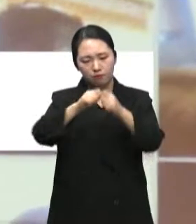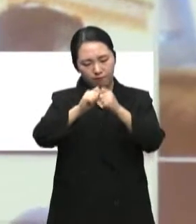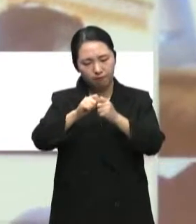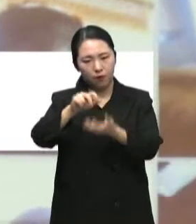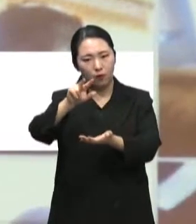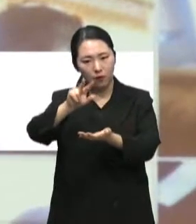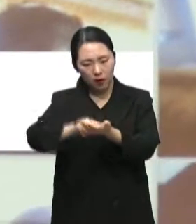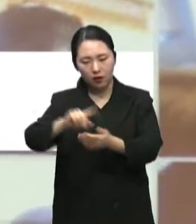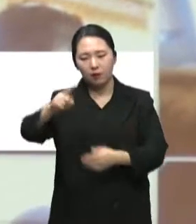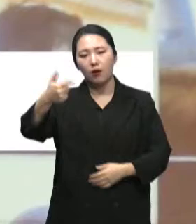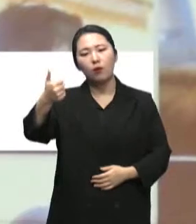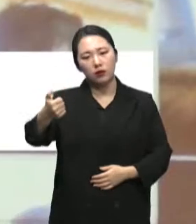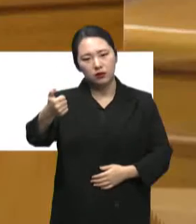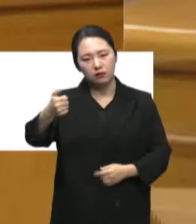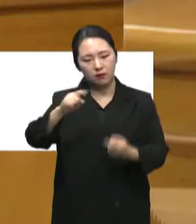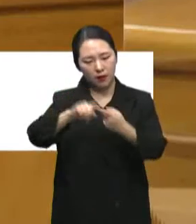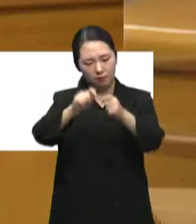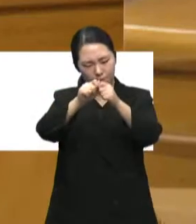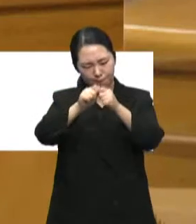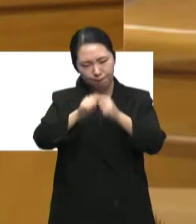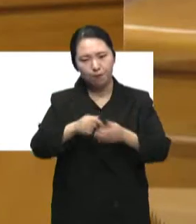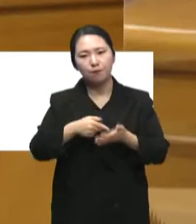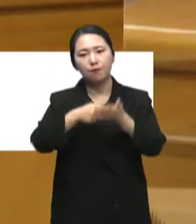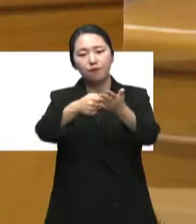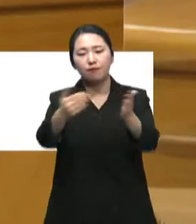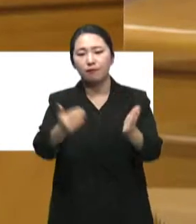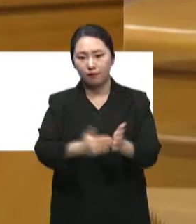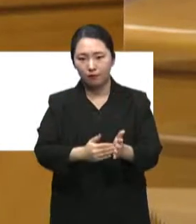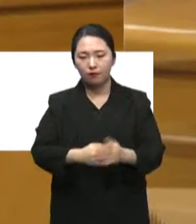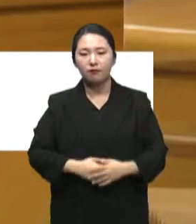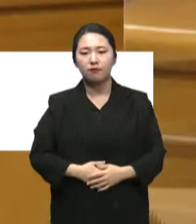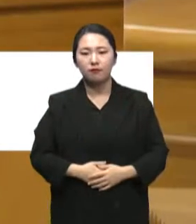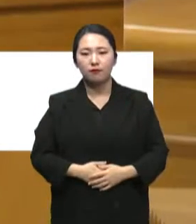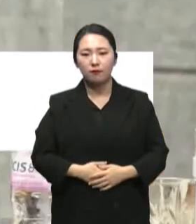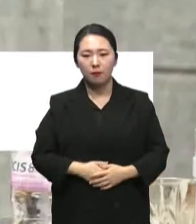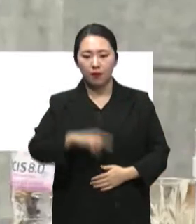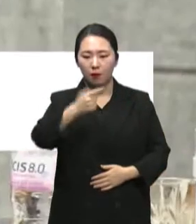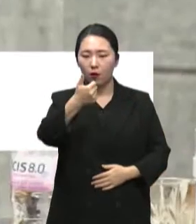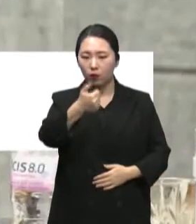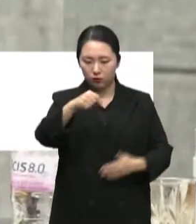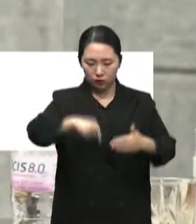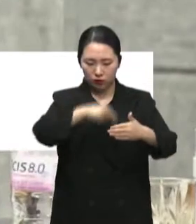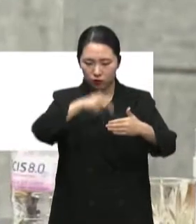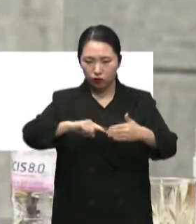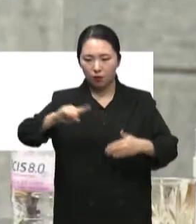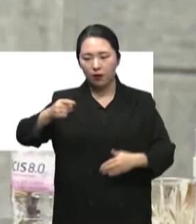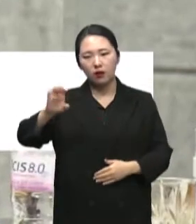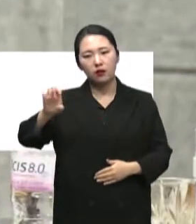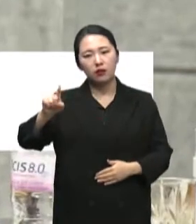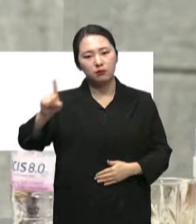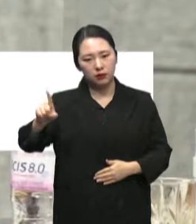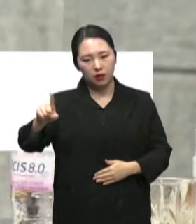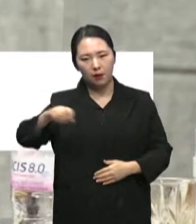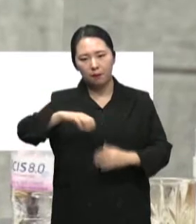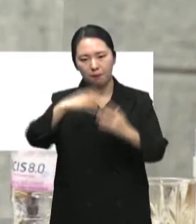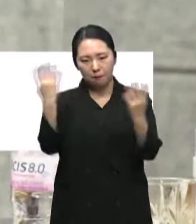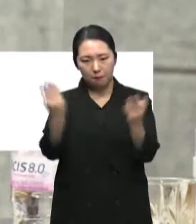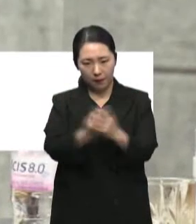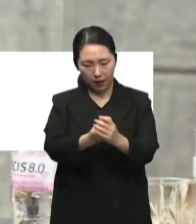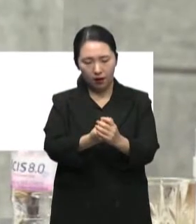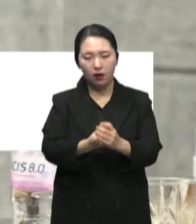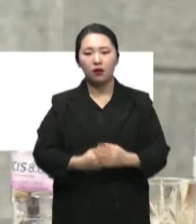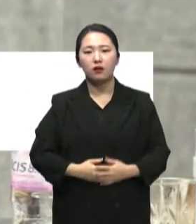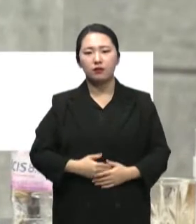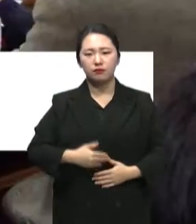과제에 대해 상세 에 보고되었습니다 이중 141개 추진 공약이 94% 가 완료 되었으며